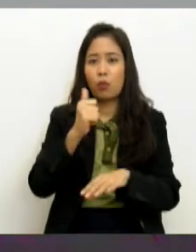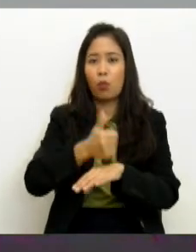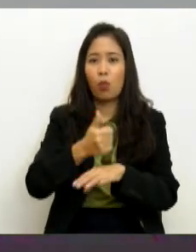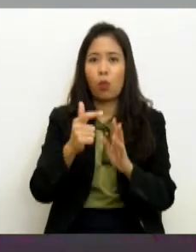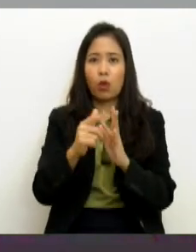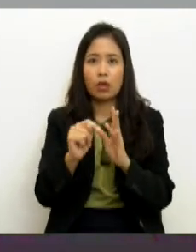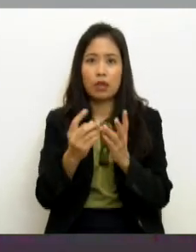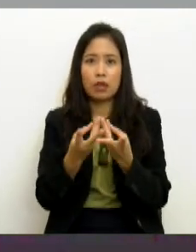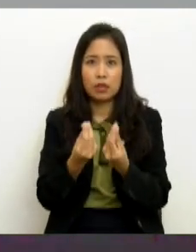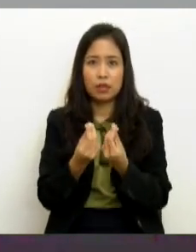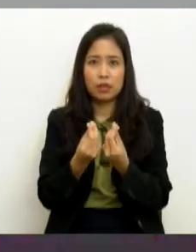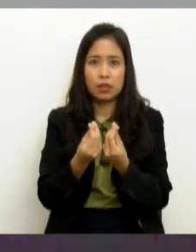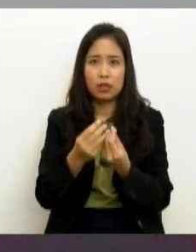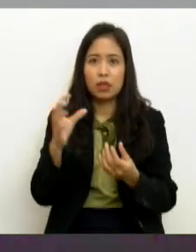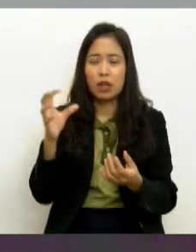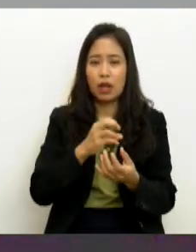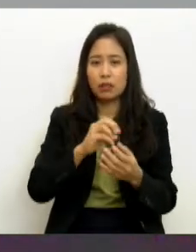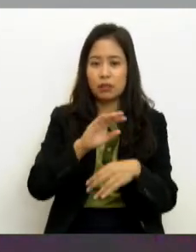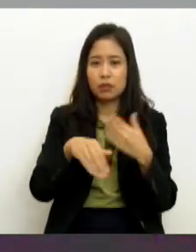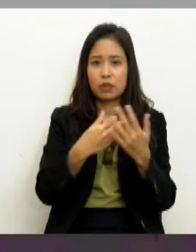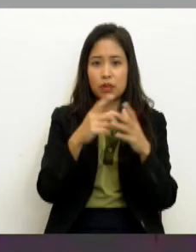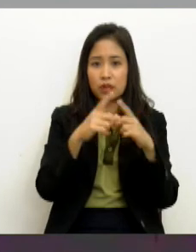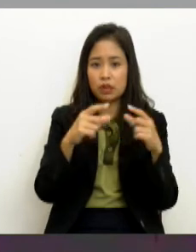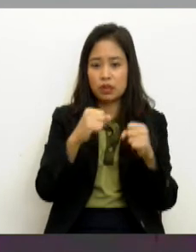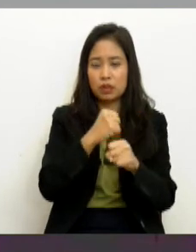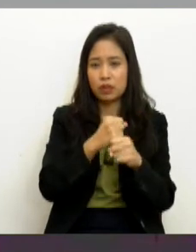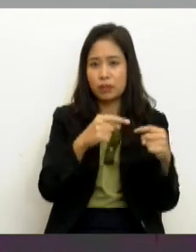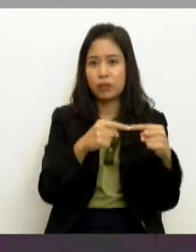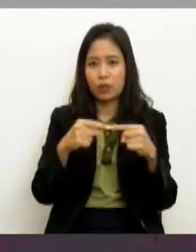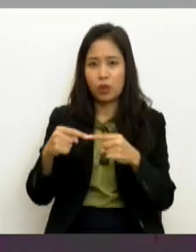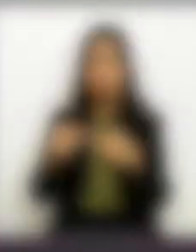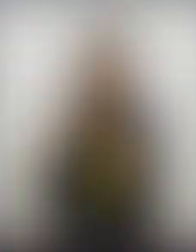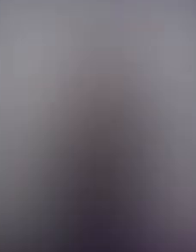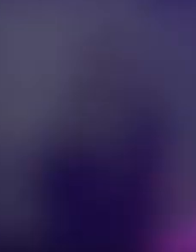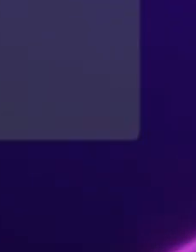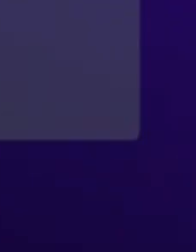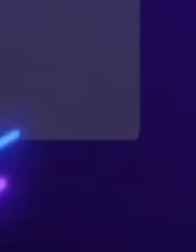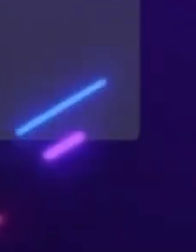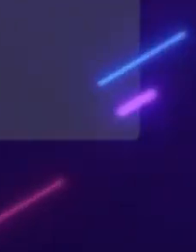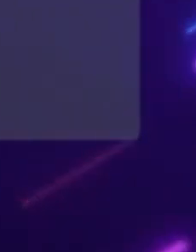นะได้นำทั้ง3เรื่องนี้นะครับไปเป็นกรอบแนวทางในการทำงานในสัปดาห์นี้